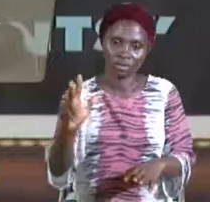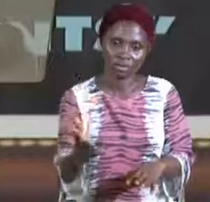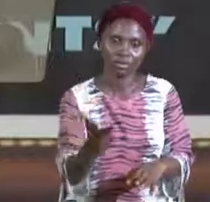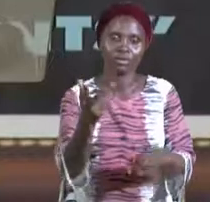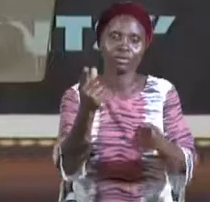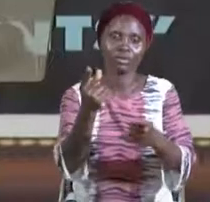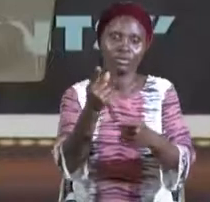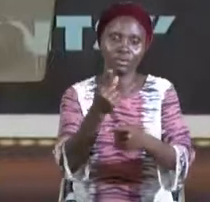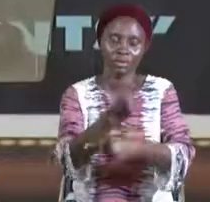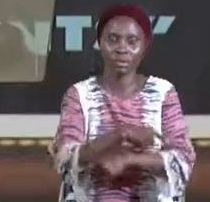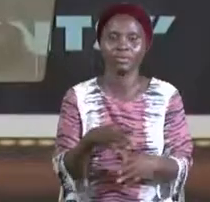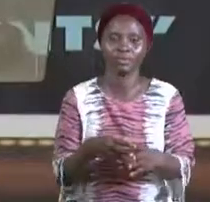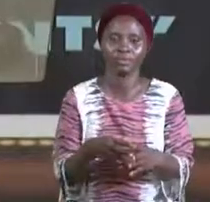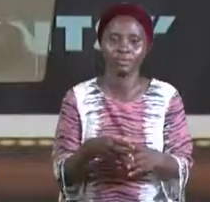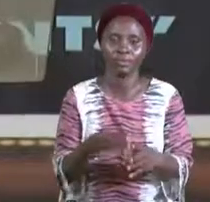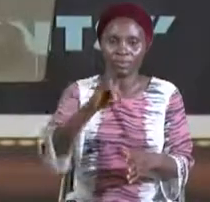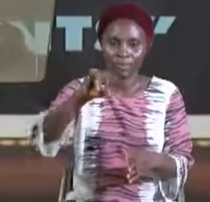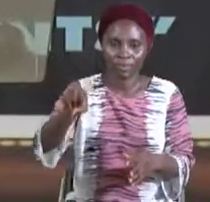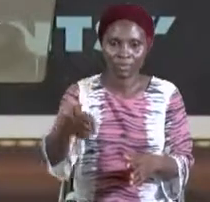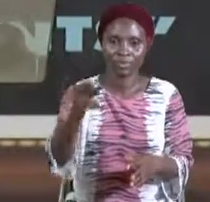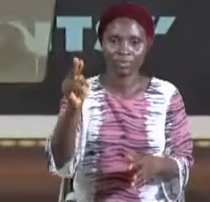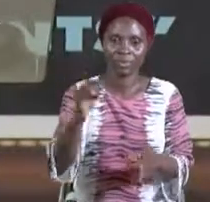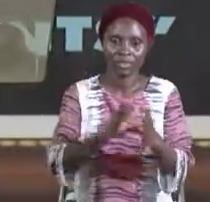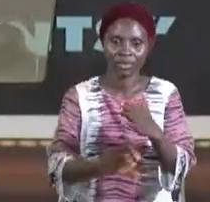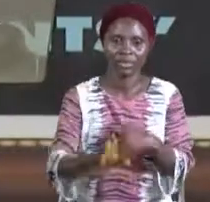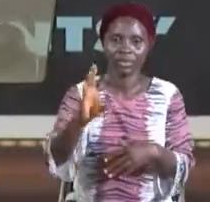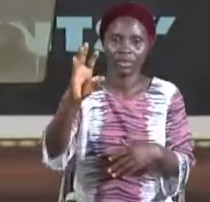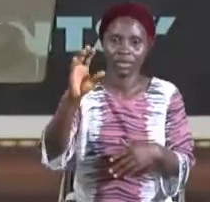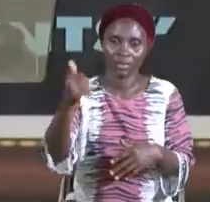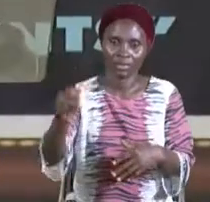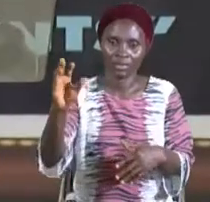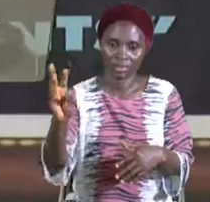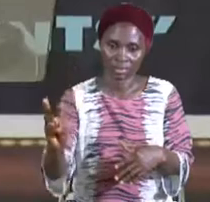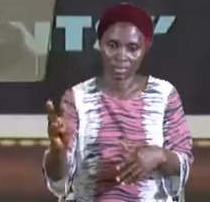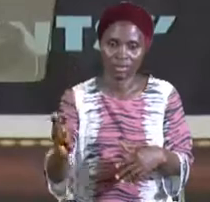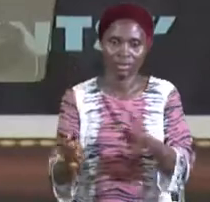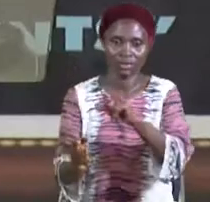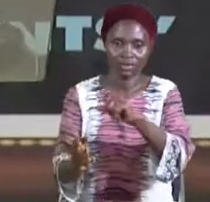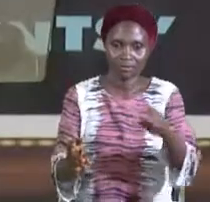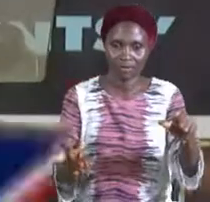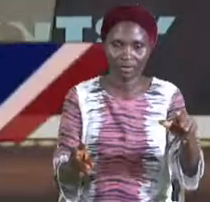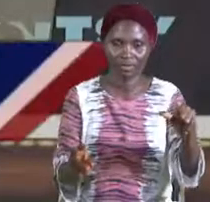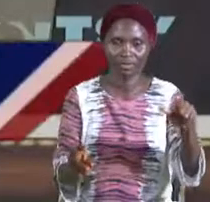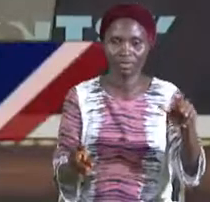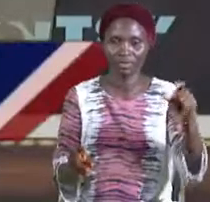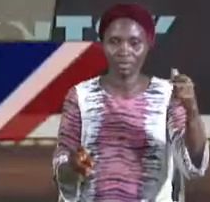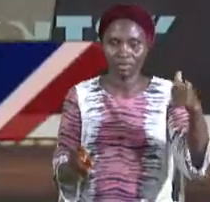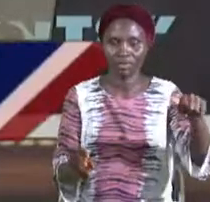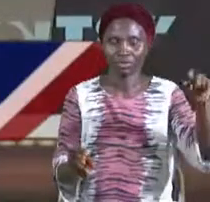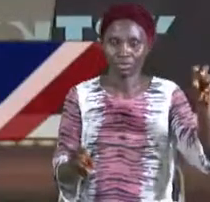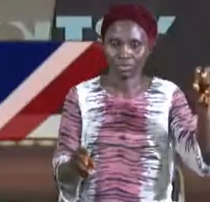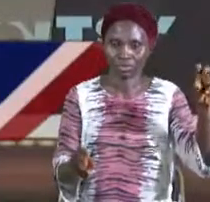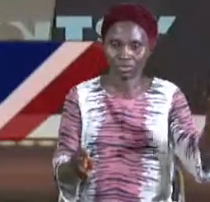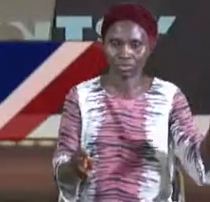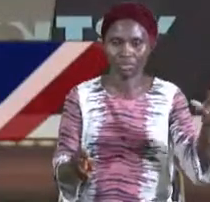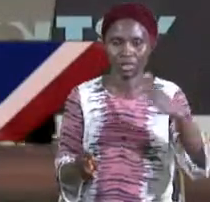avant. Jean chapitre 16. Jean chapitre 16. Lisons les versets 12 et